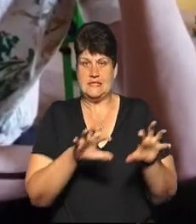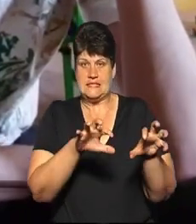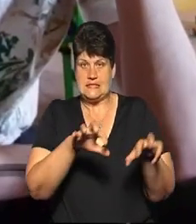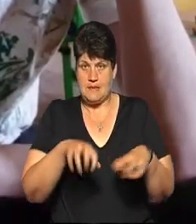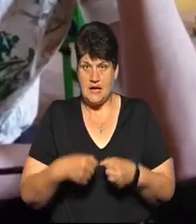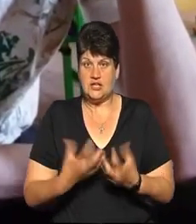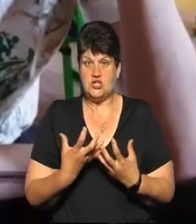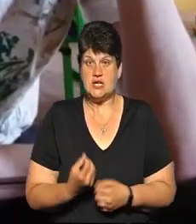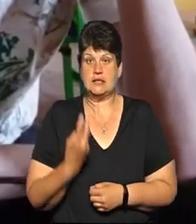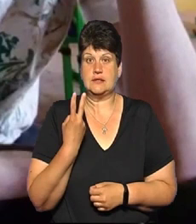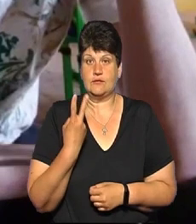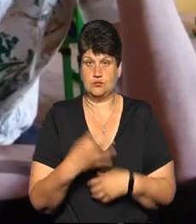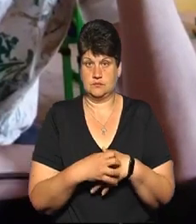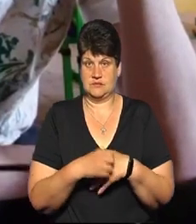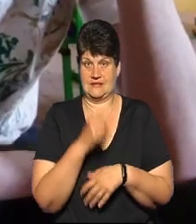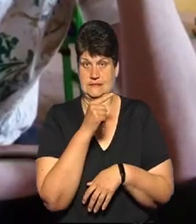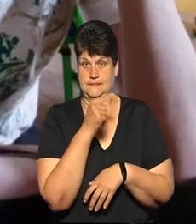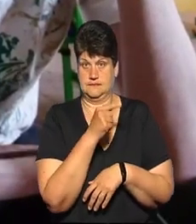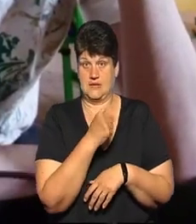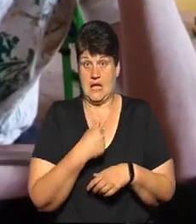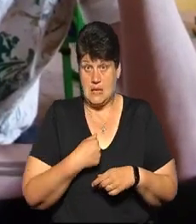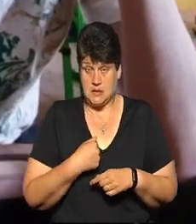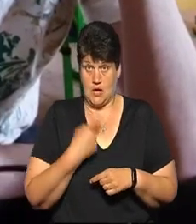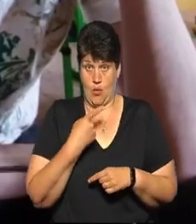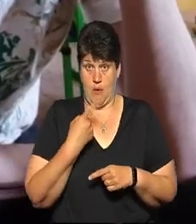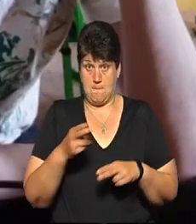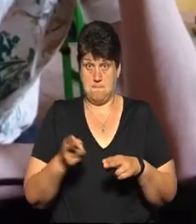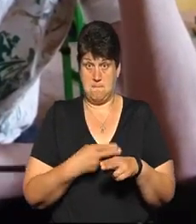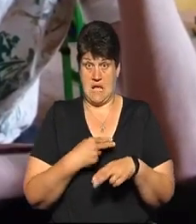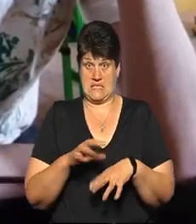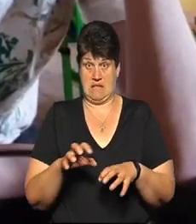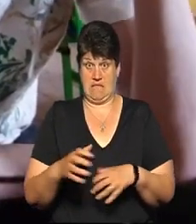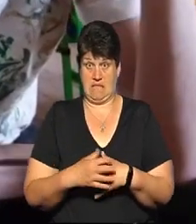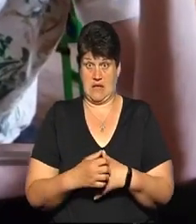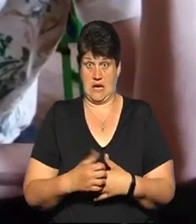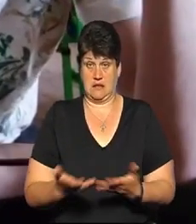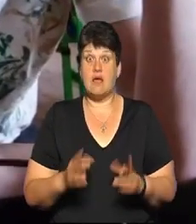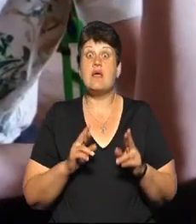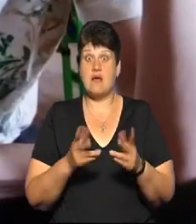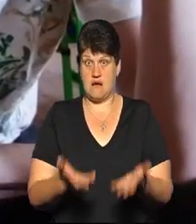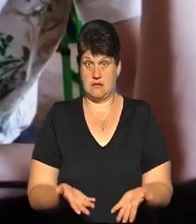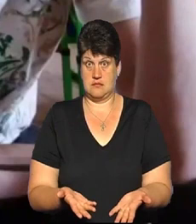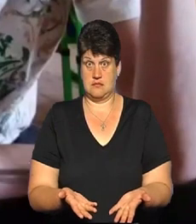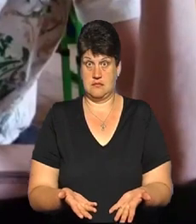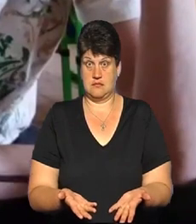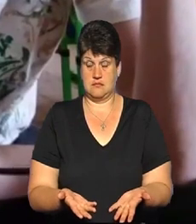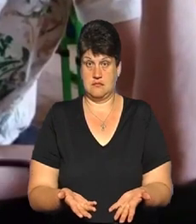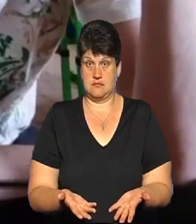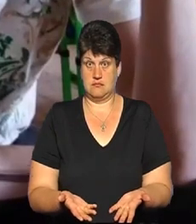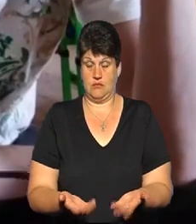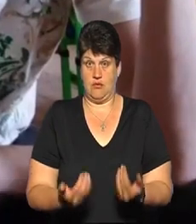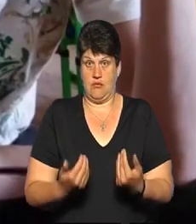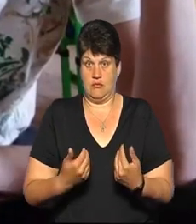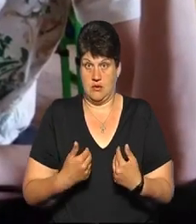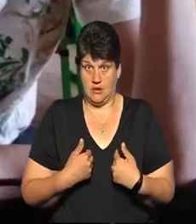дитинок звідти. І мені скажуть, без тварин. Як ви гадаєте? Ну, я скажу, ок, у мене є навик жити